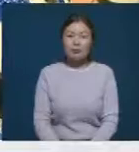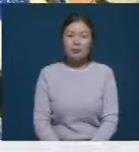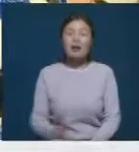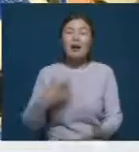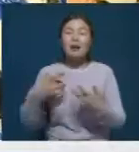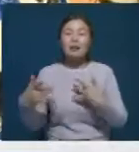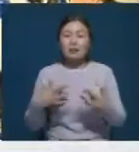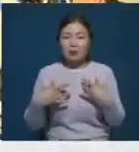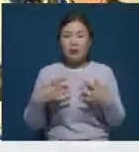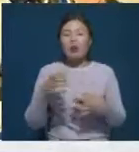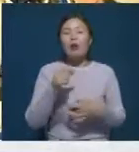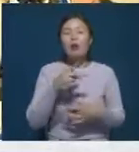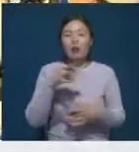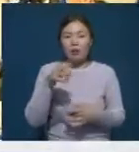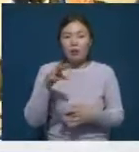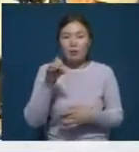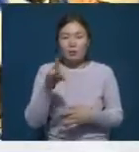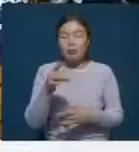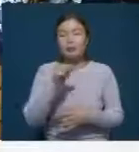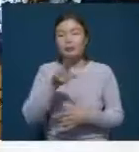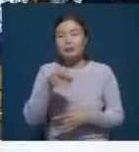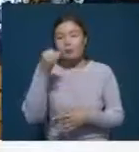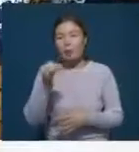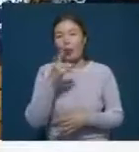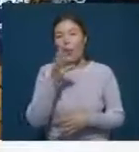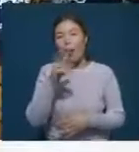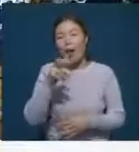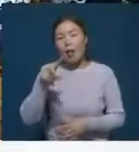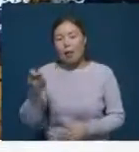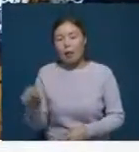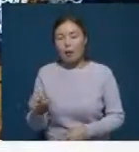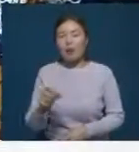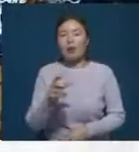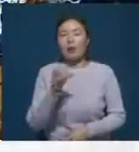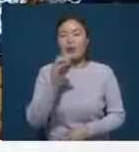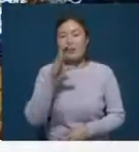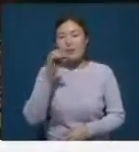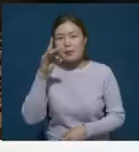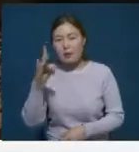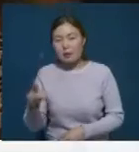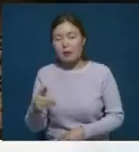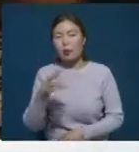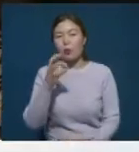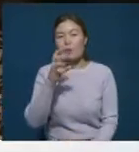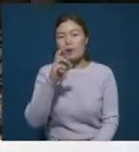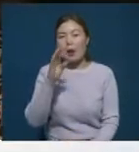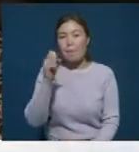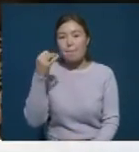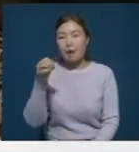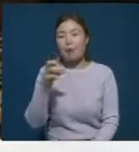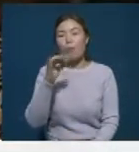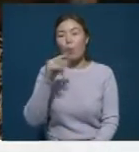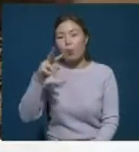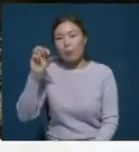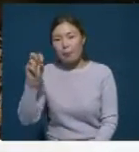Концертте ұлт аспаптар оркестрі Құрманғазының адайы Көгала ат күйі, Есір Айшуағылының тоғыз түйеші, Өскінбайдың бұл-бұл ақжелең